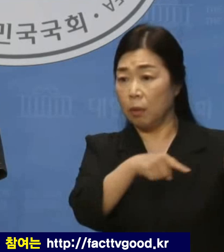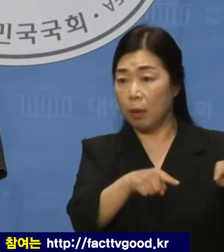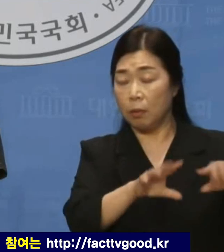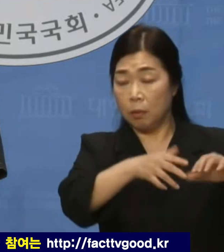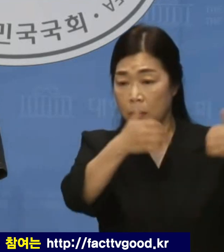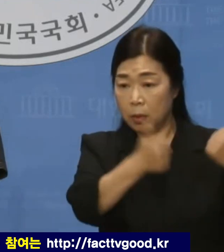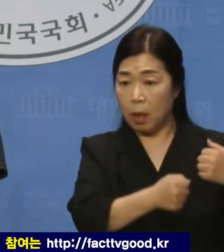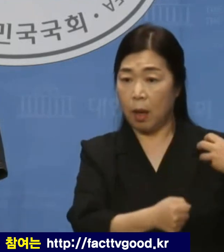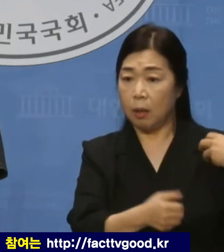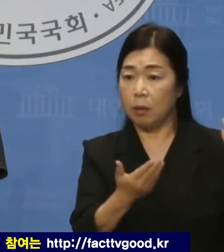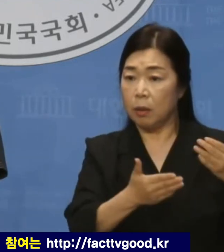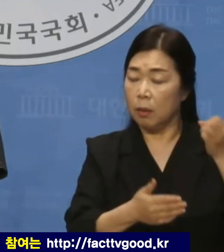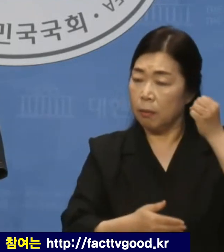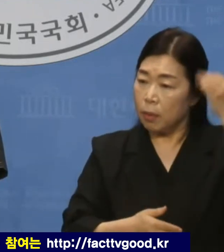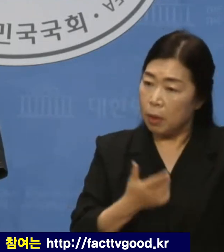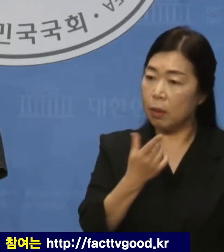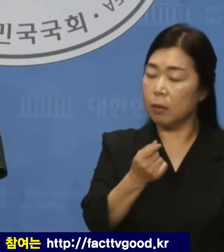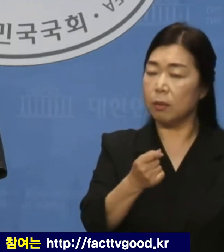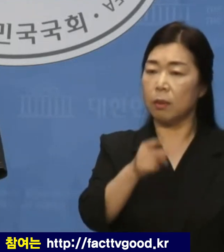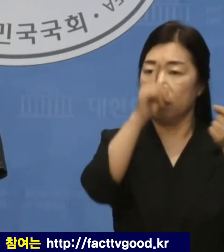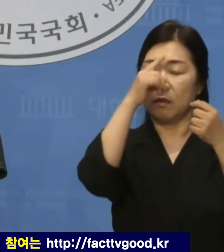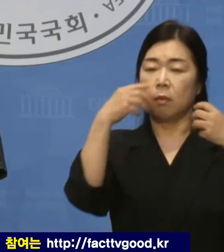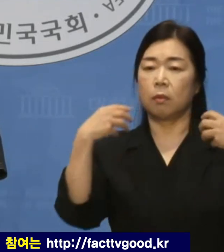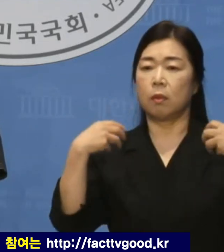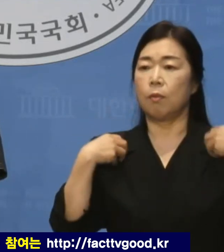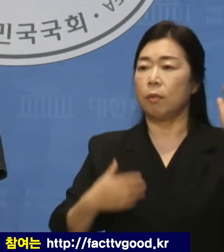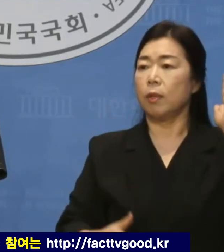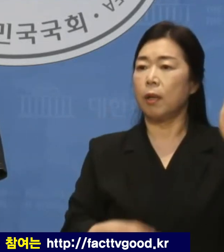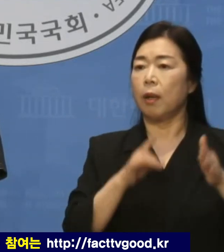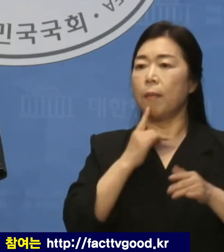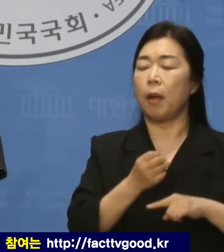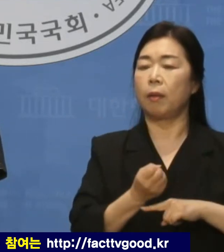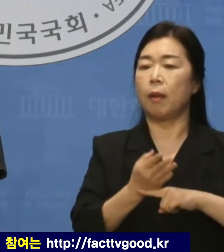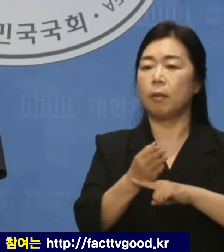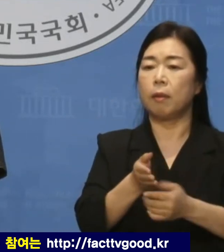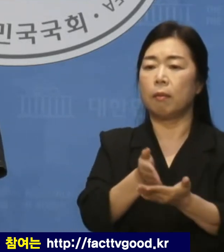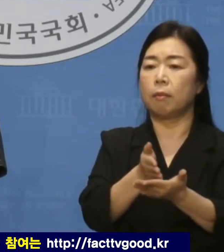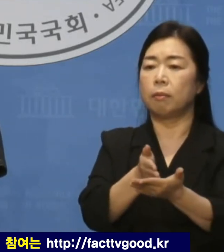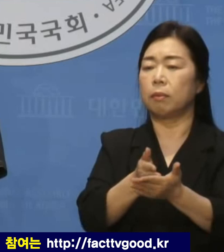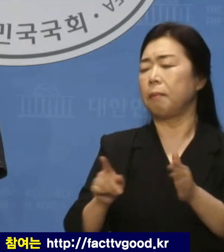국회의 역할을 잊어버린 듯 정부의 목소리만 대변하고 있습니다.